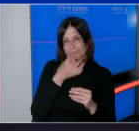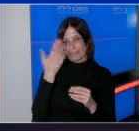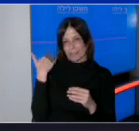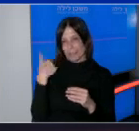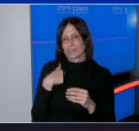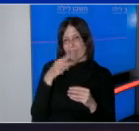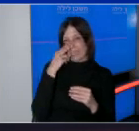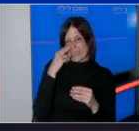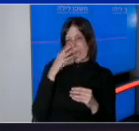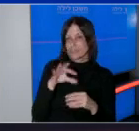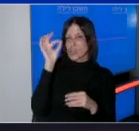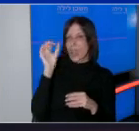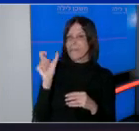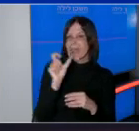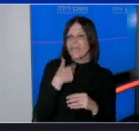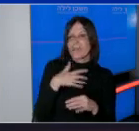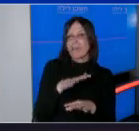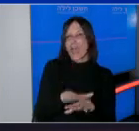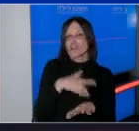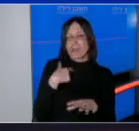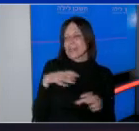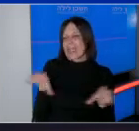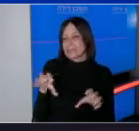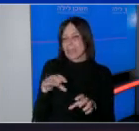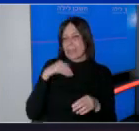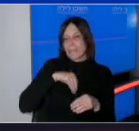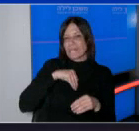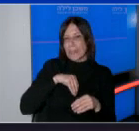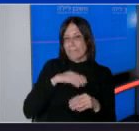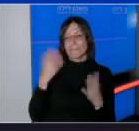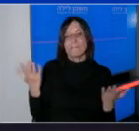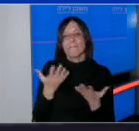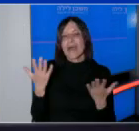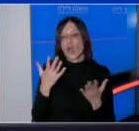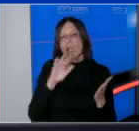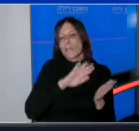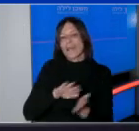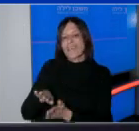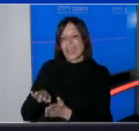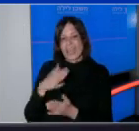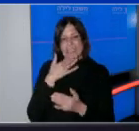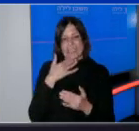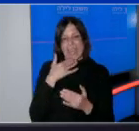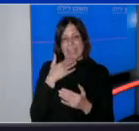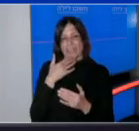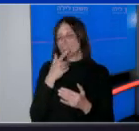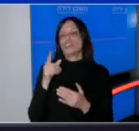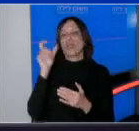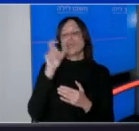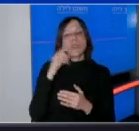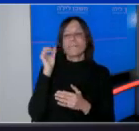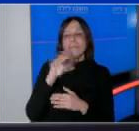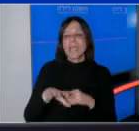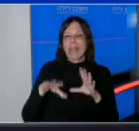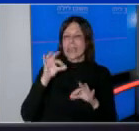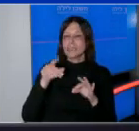אני מנסה למצוא את המילים, אבל אני מרגישה שאני מתעצבנת מבפנים. מה שקורה בפריפריה הישראלית, זה שאנשים בכלל לא באים להצביע, בעיניי זה